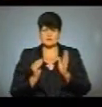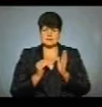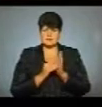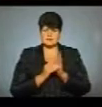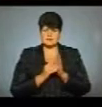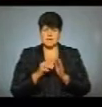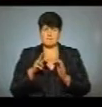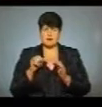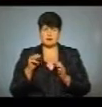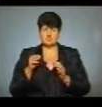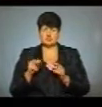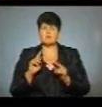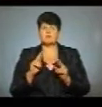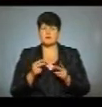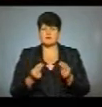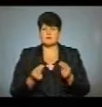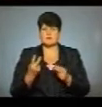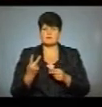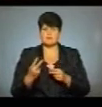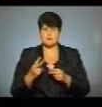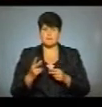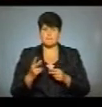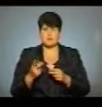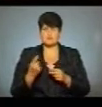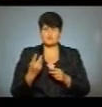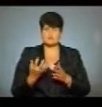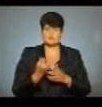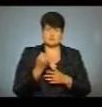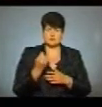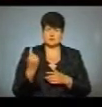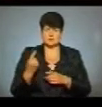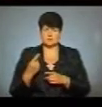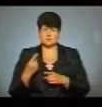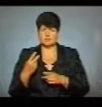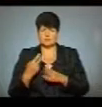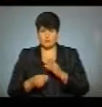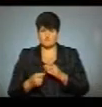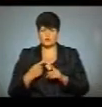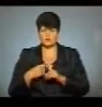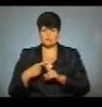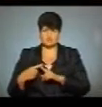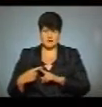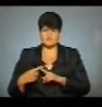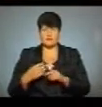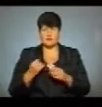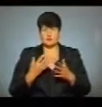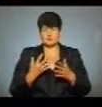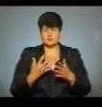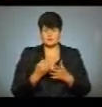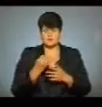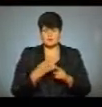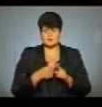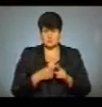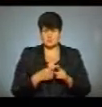результатом матча, як зіграли 2 партії. Якщо один виграв, один програв, то нічия. Якщо виграв і нічия, то переможець